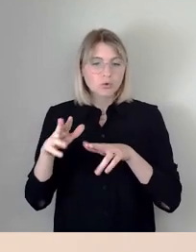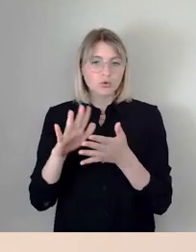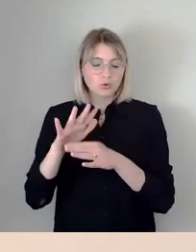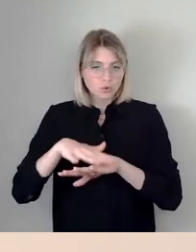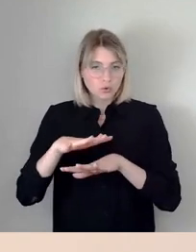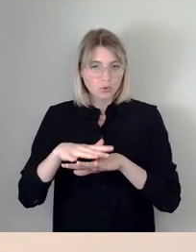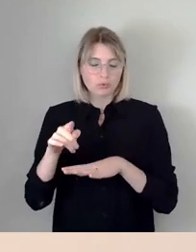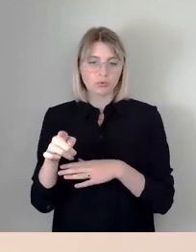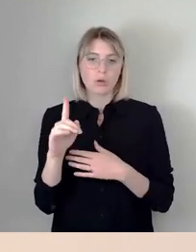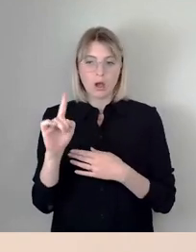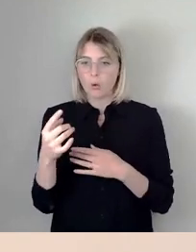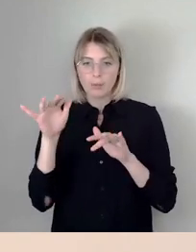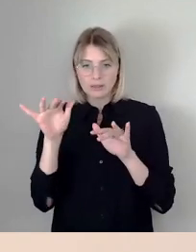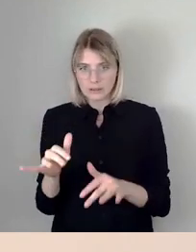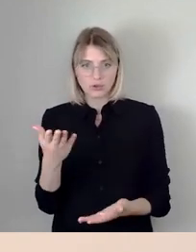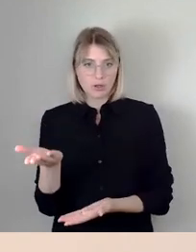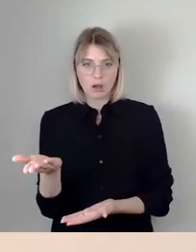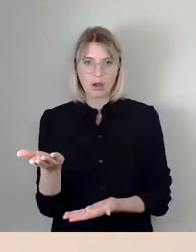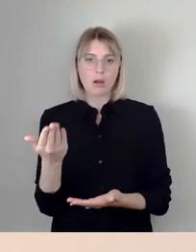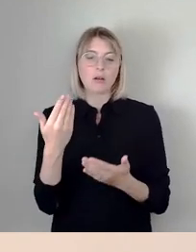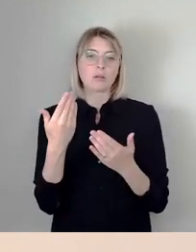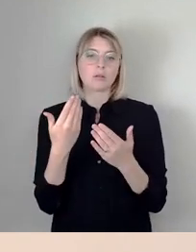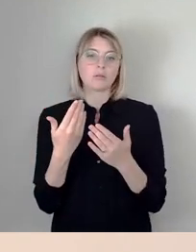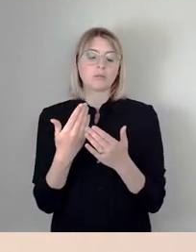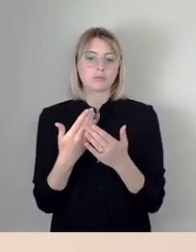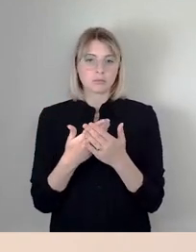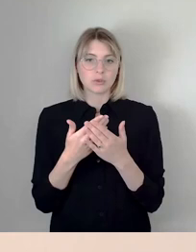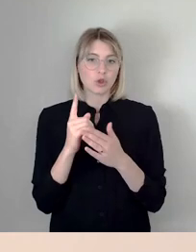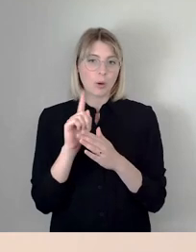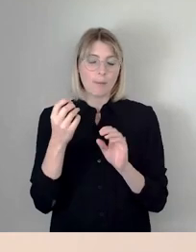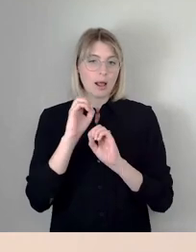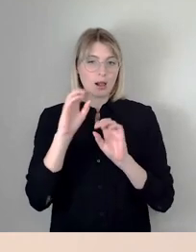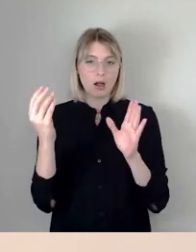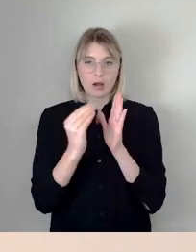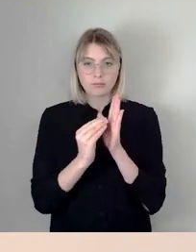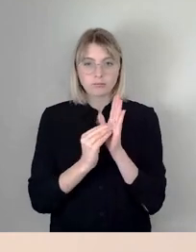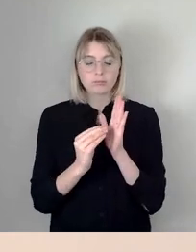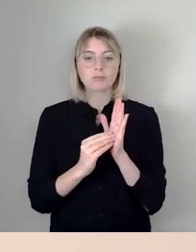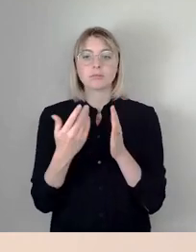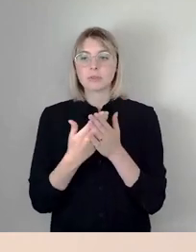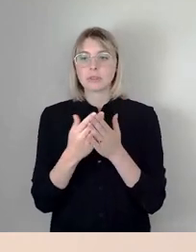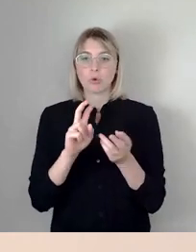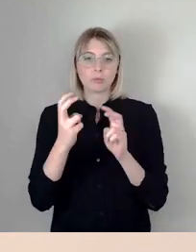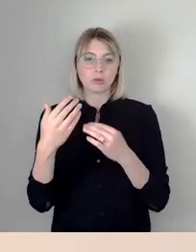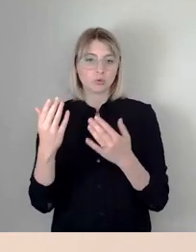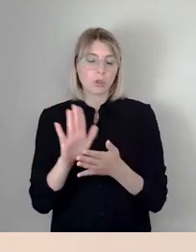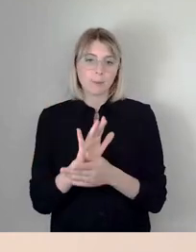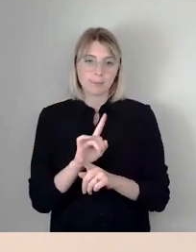die Festsetzung, auch das haben wir eben deutlich gemacht, funktioniert nicht. Es ist eben nicht so, dass hier